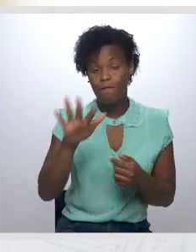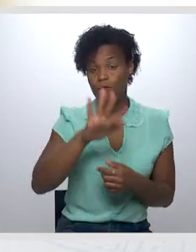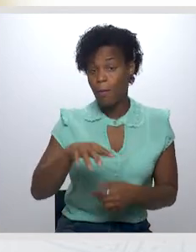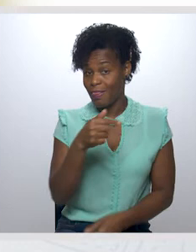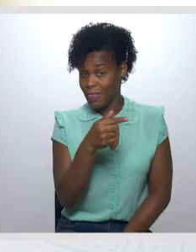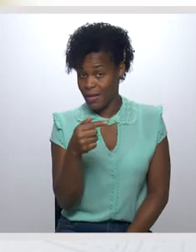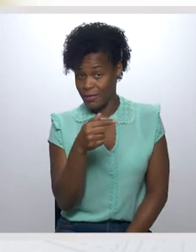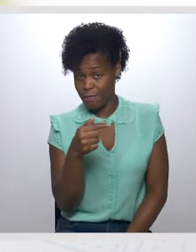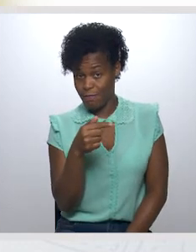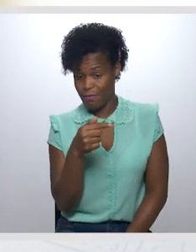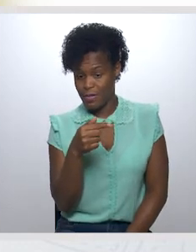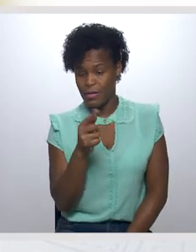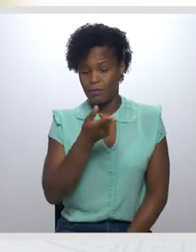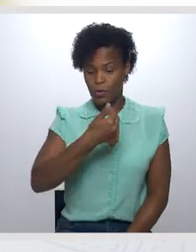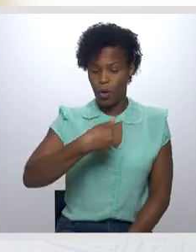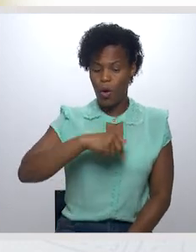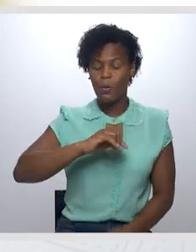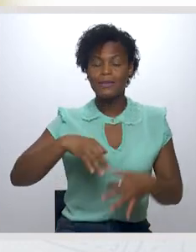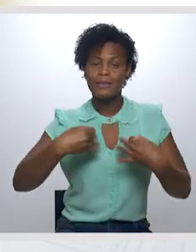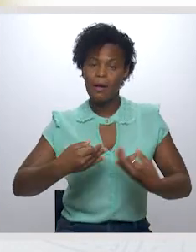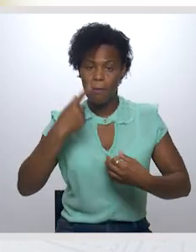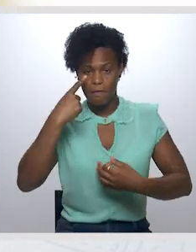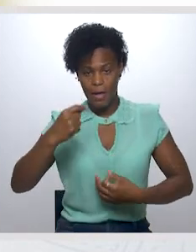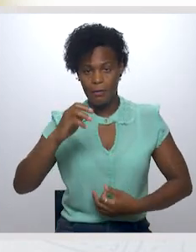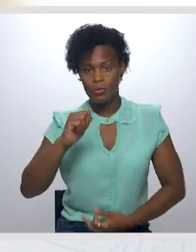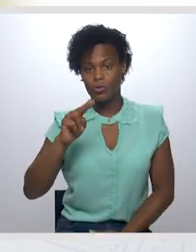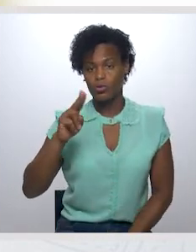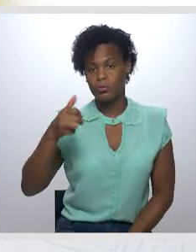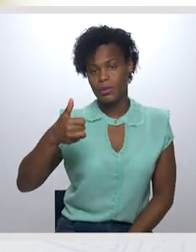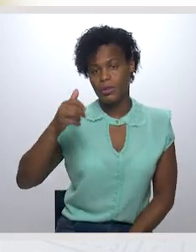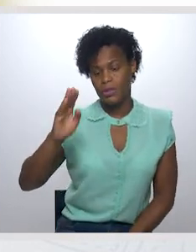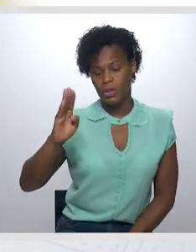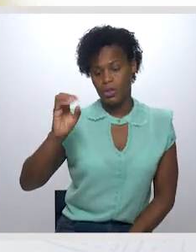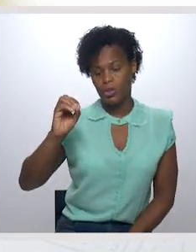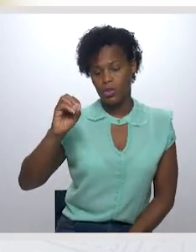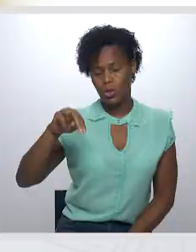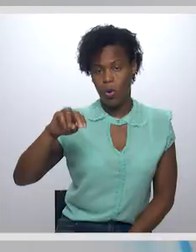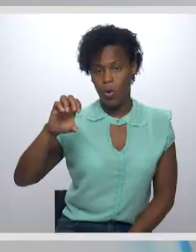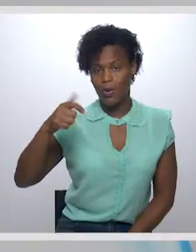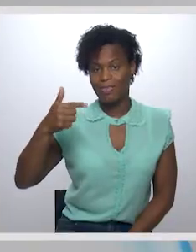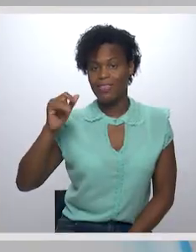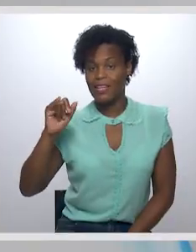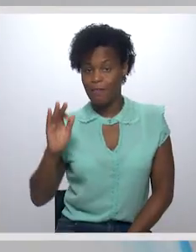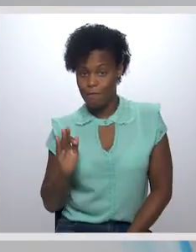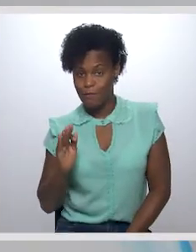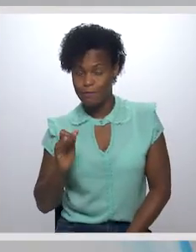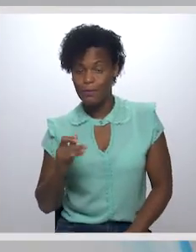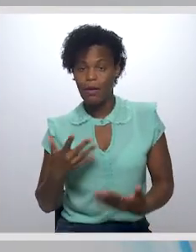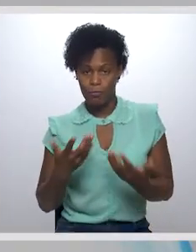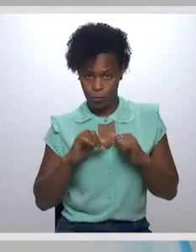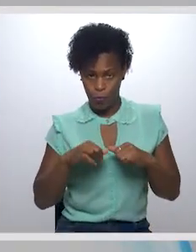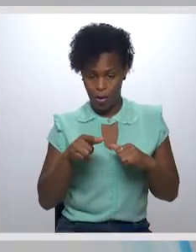forme négative, on emploie toujours le subjonctif. D'accord? Regardez un